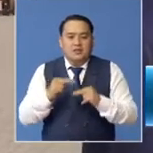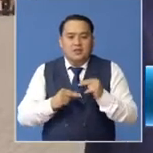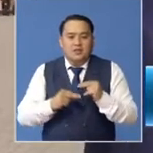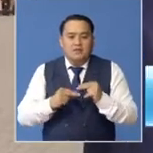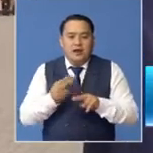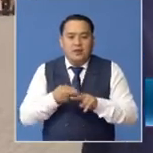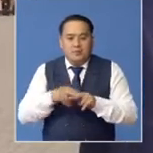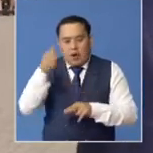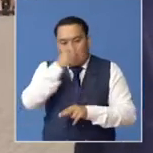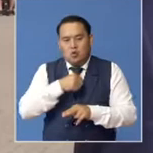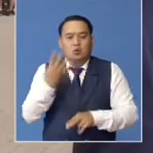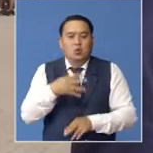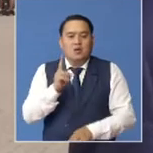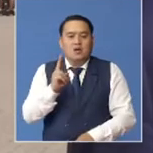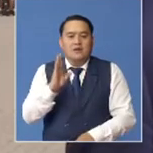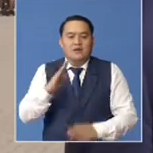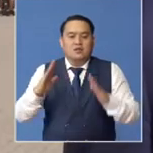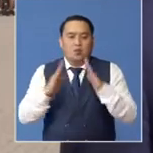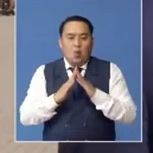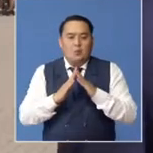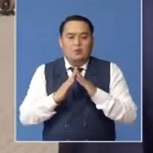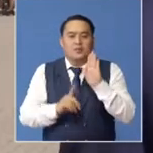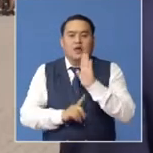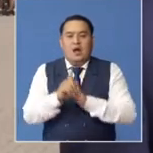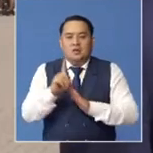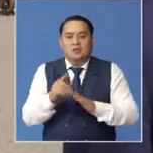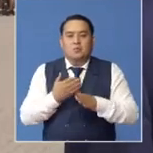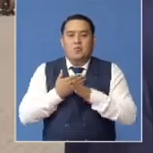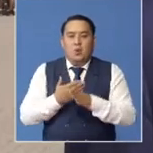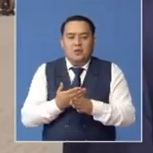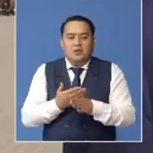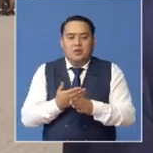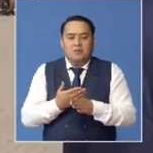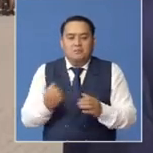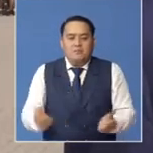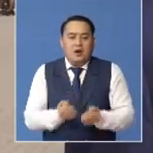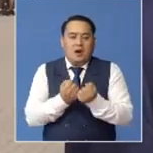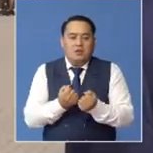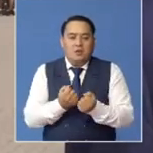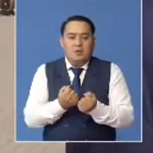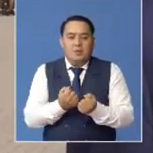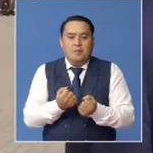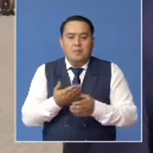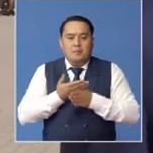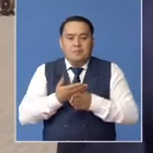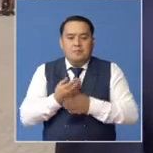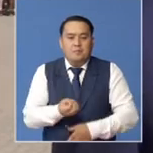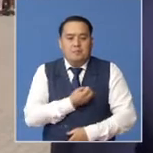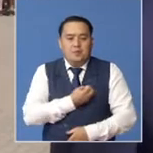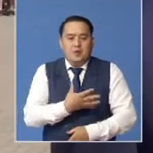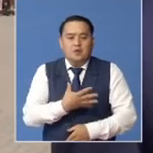В этом году строим 40-квартирный жилой дом. И вот благодаря поддержки меценатов, спонсоров,